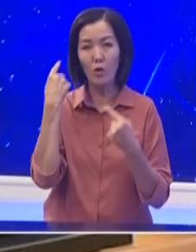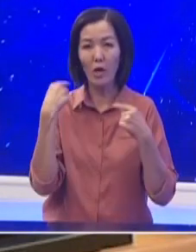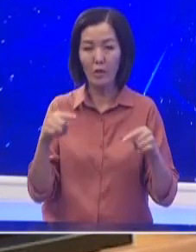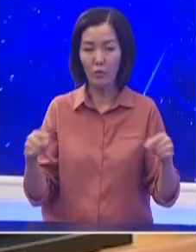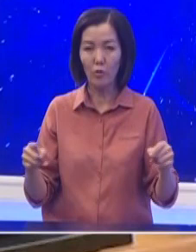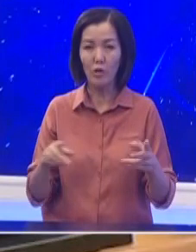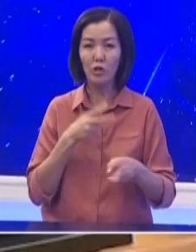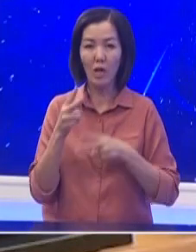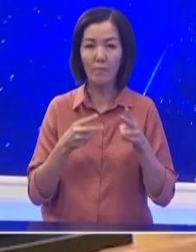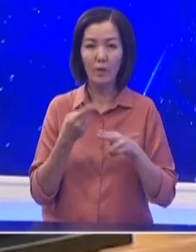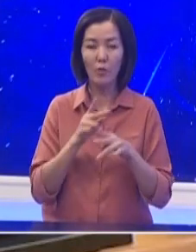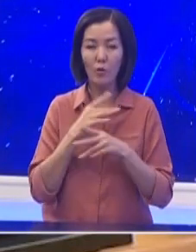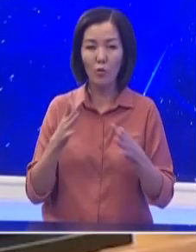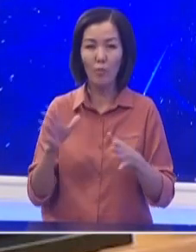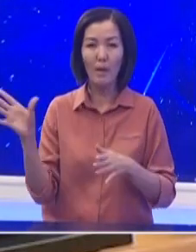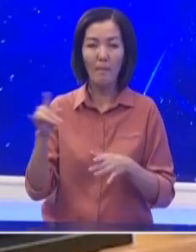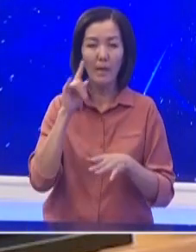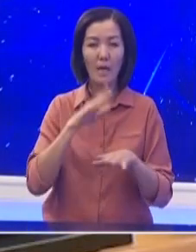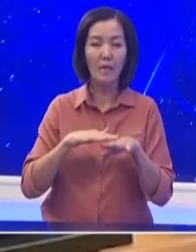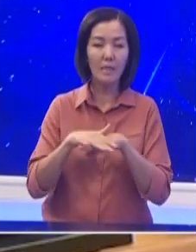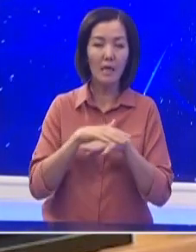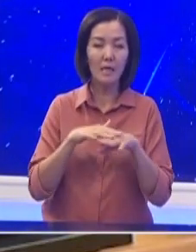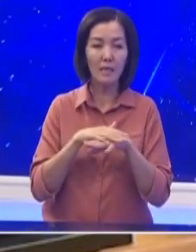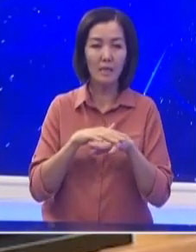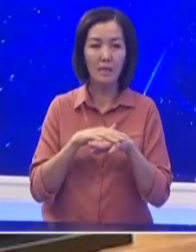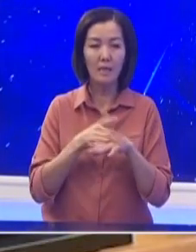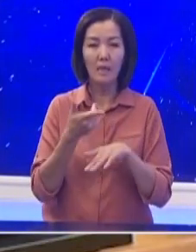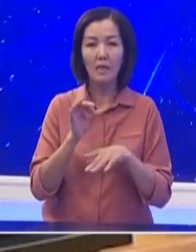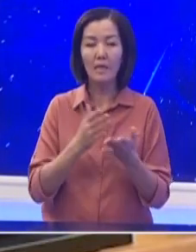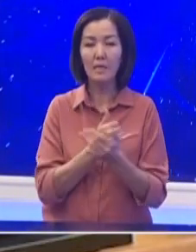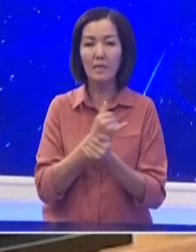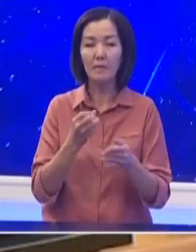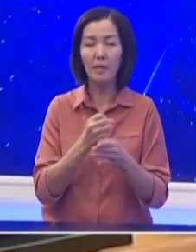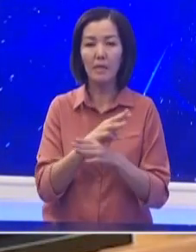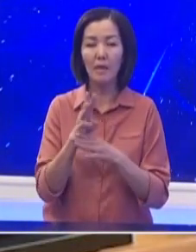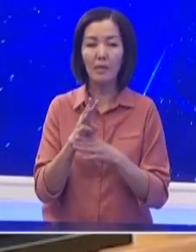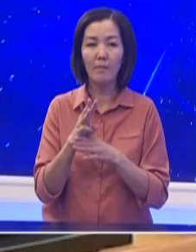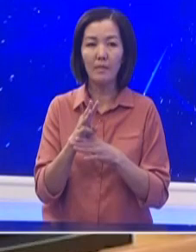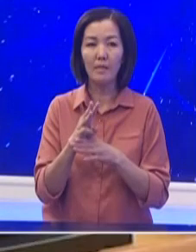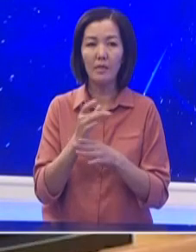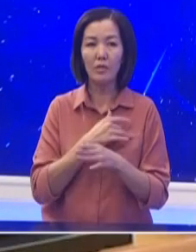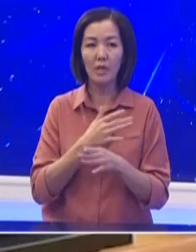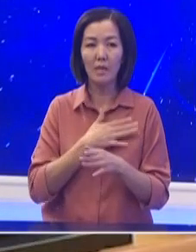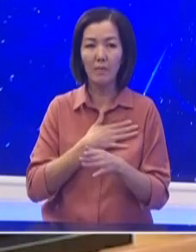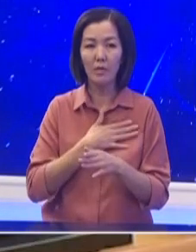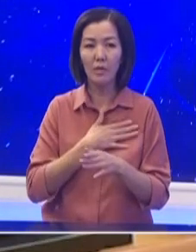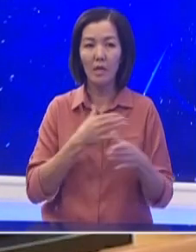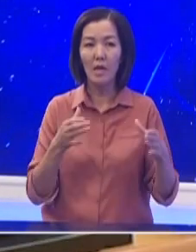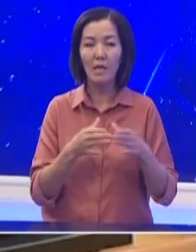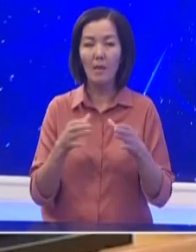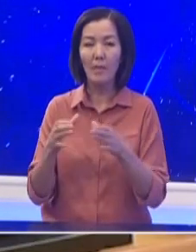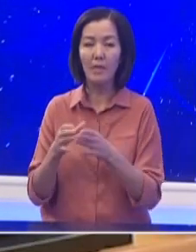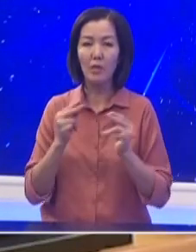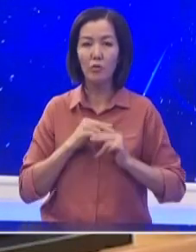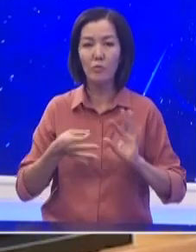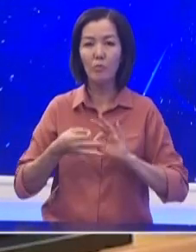жатыр. Сондықтан өңірлердегі барша Қазақстанның әр өңіріндегі осы газдың қызметін қамтамасыз ететін жекеменшік мердігер компаниялардың жұмысын